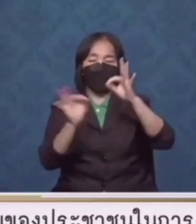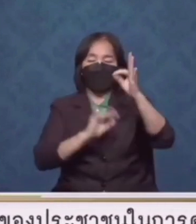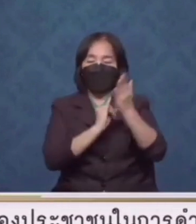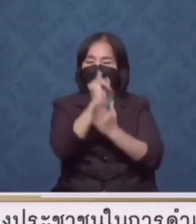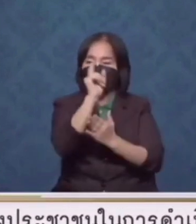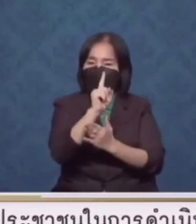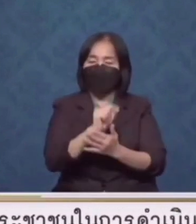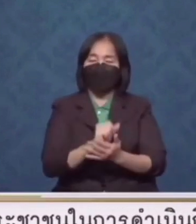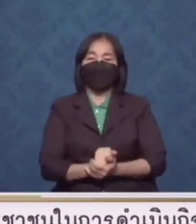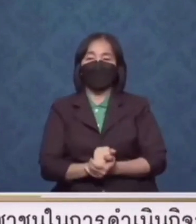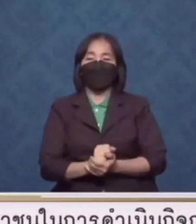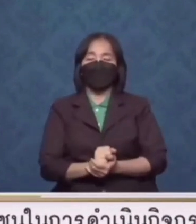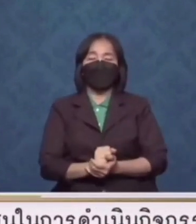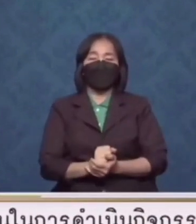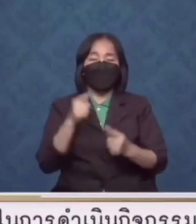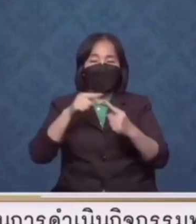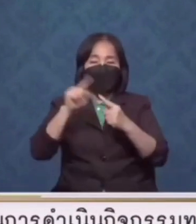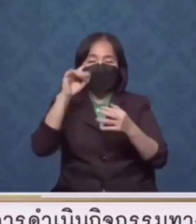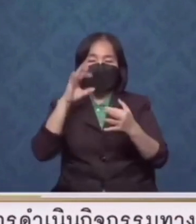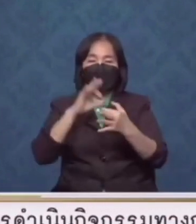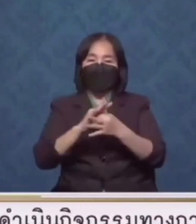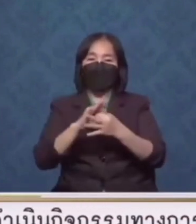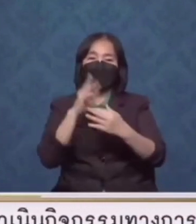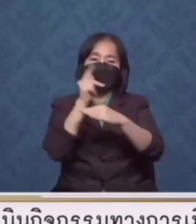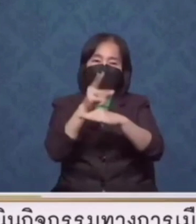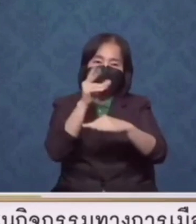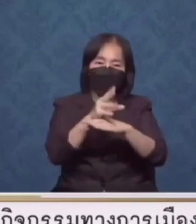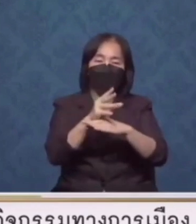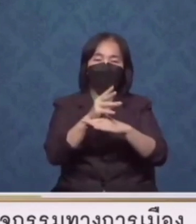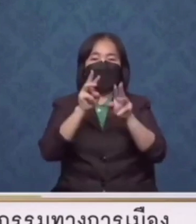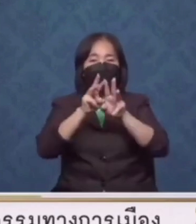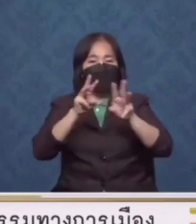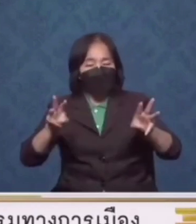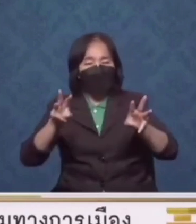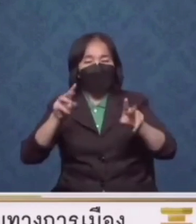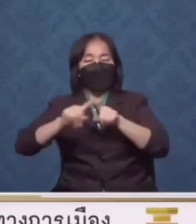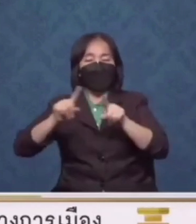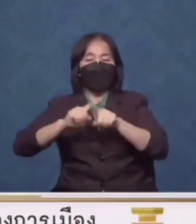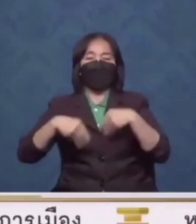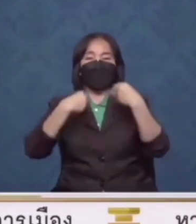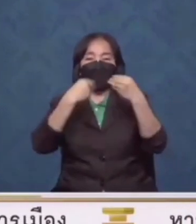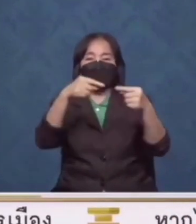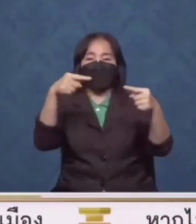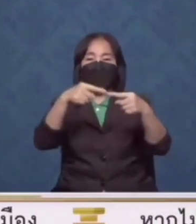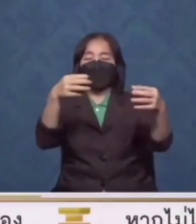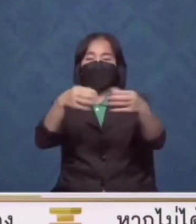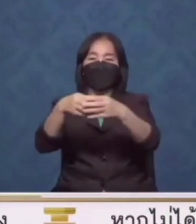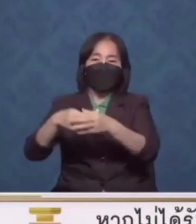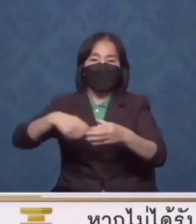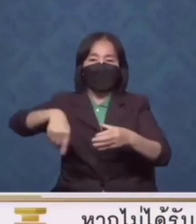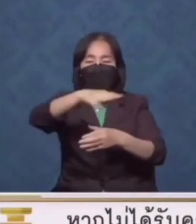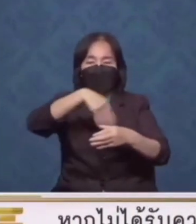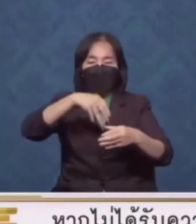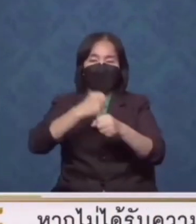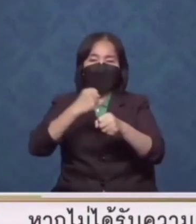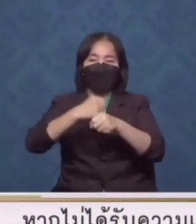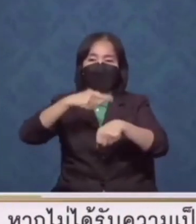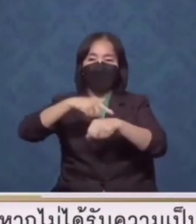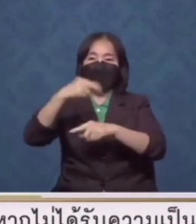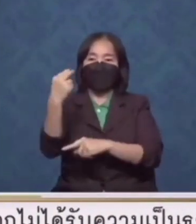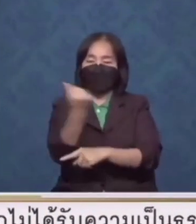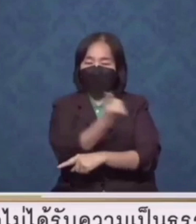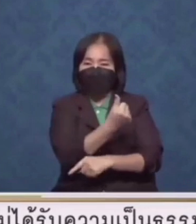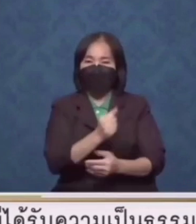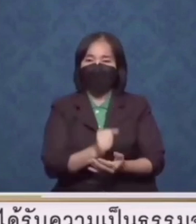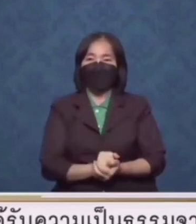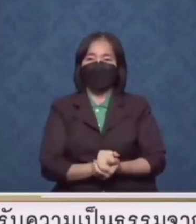างแพทฟอมต่ๆ ที่จะเข้าถึงกลุมเปาหมายได้อยางรวเร็ว้วกสามารถที่จะ